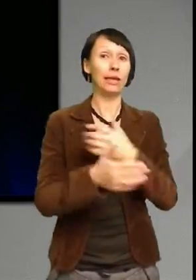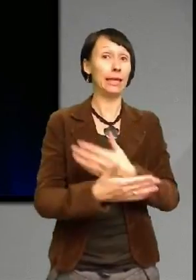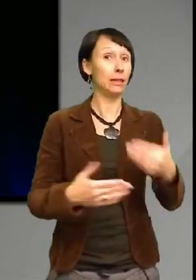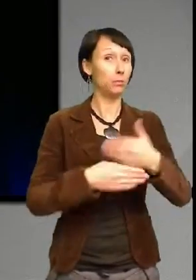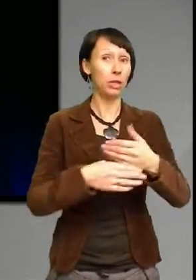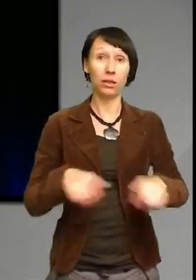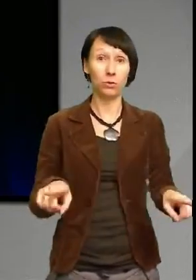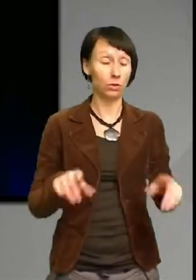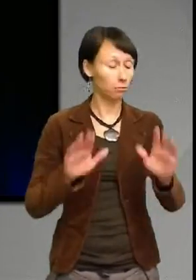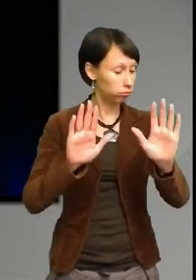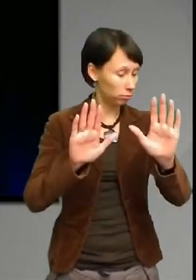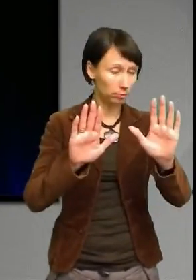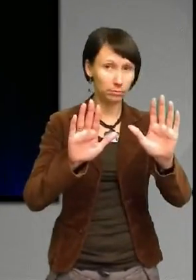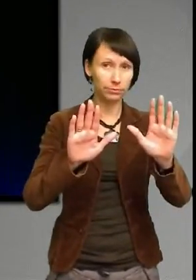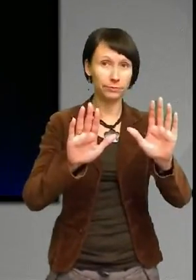Det är helt uteslutet.